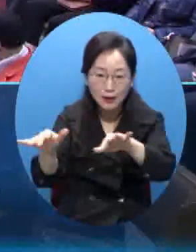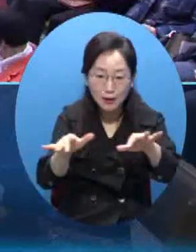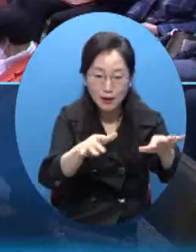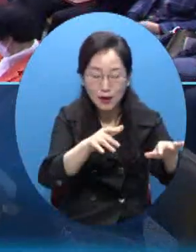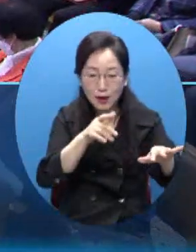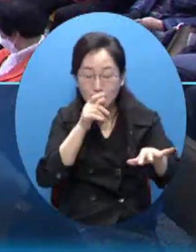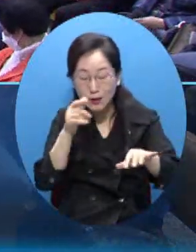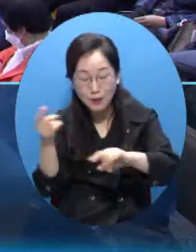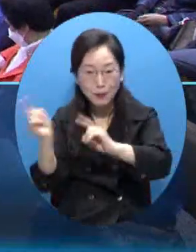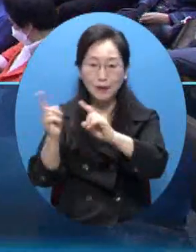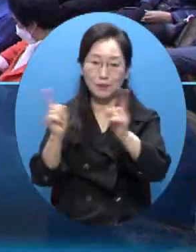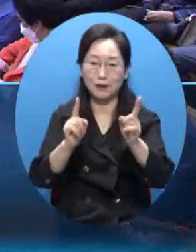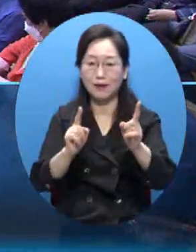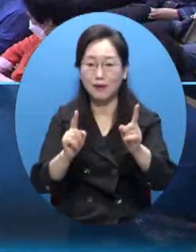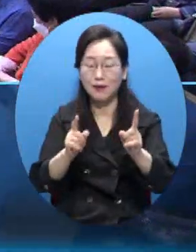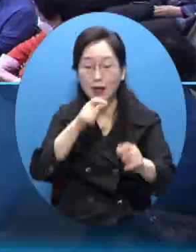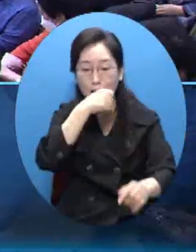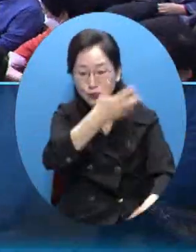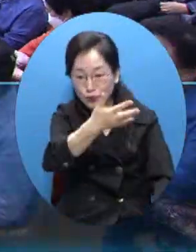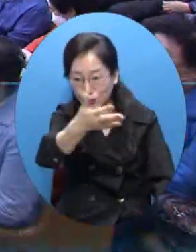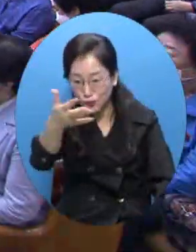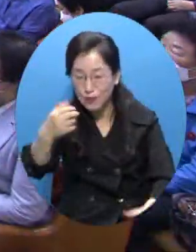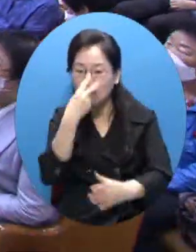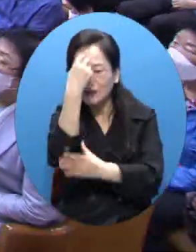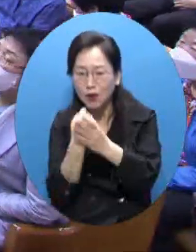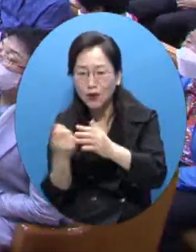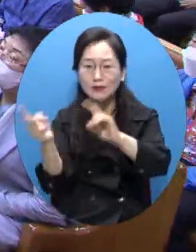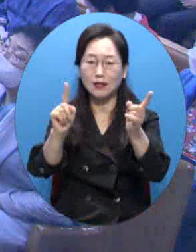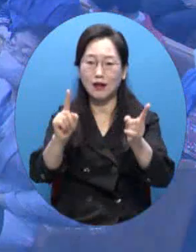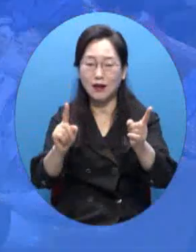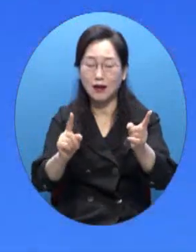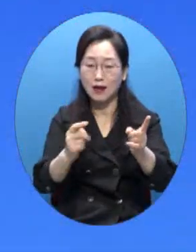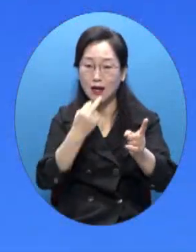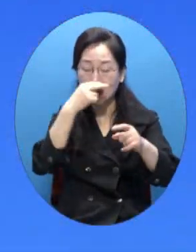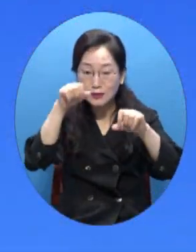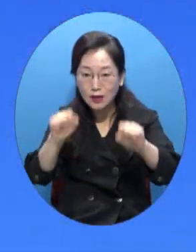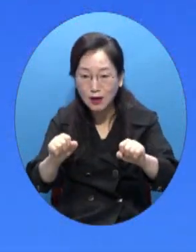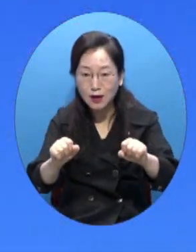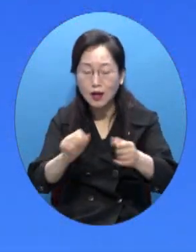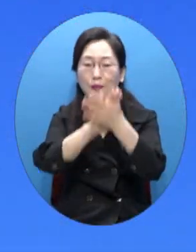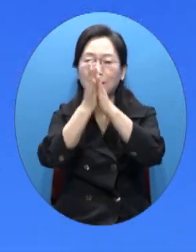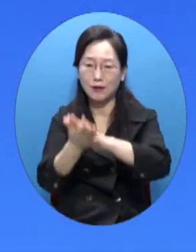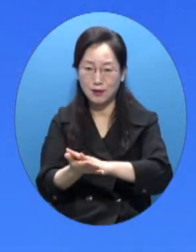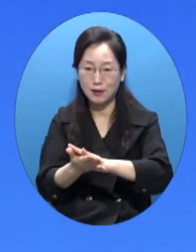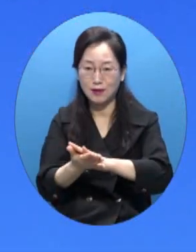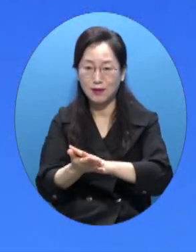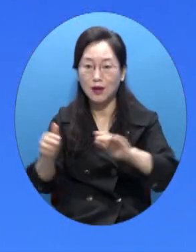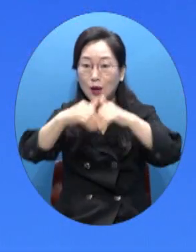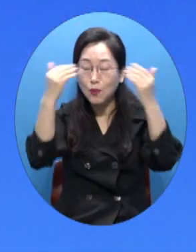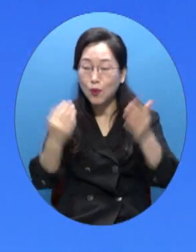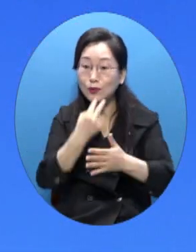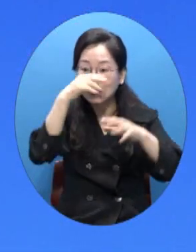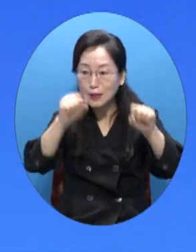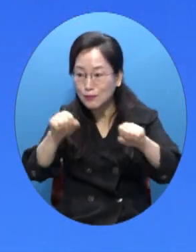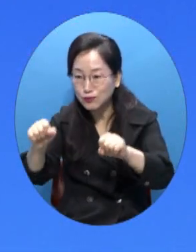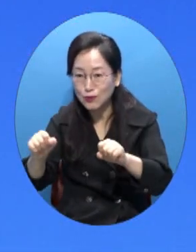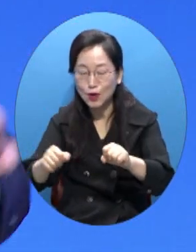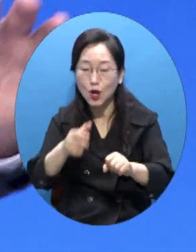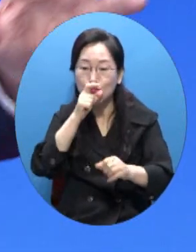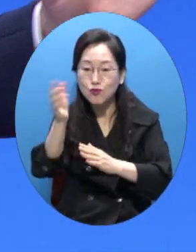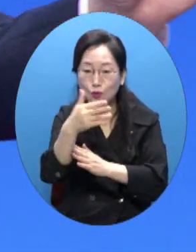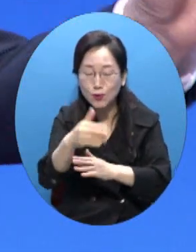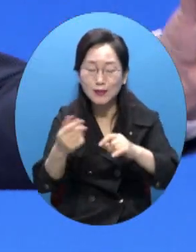되살아나리라. 물이 흘러들어가는 곳마다 썩었던 물들이 살아나고 살아있는 물로 변화가 되었습니다. 모든 생물이 살고 물고기들이